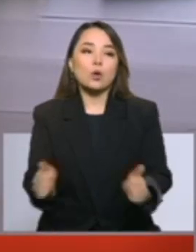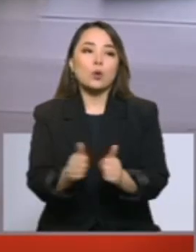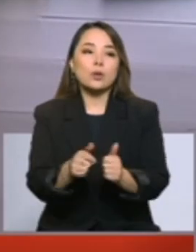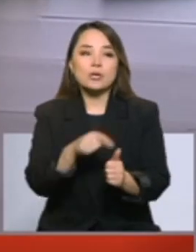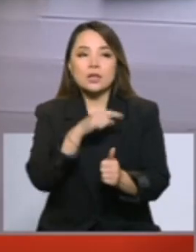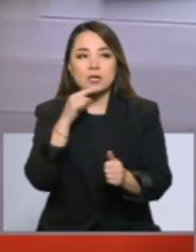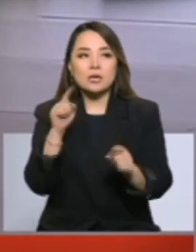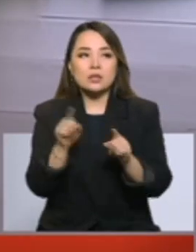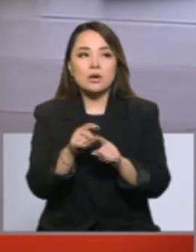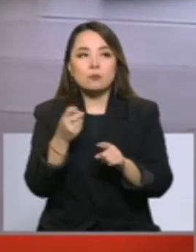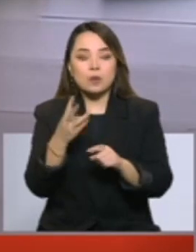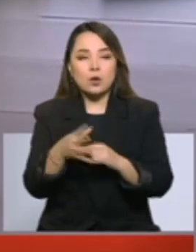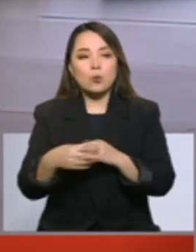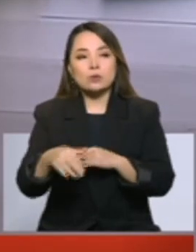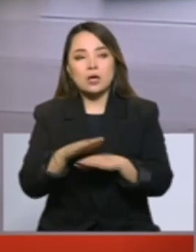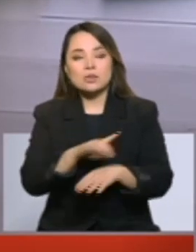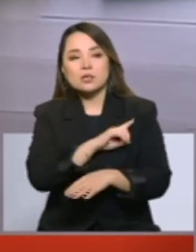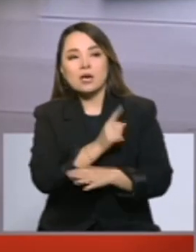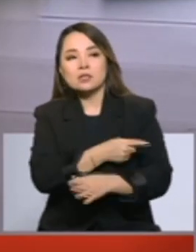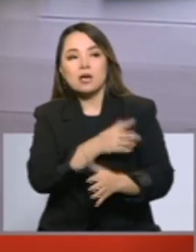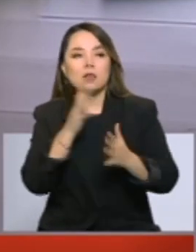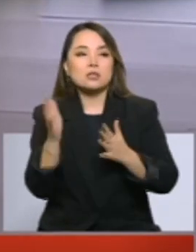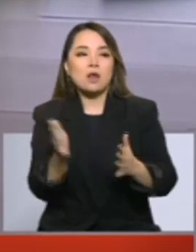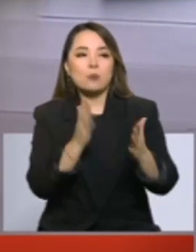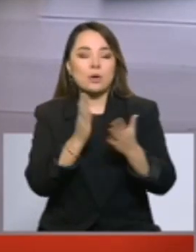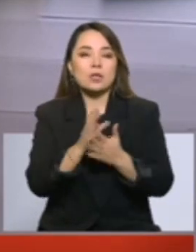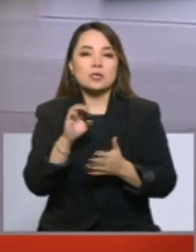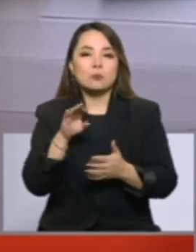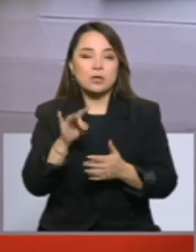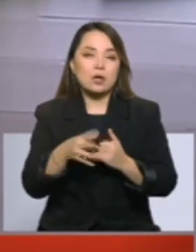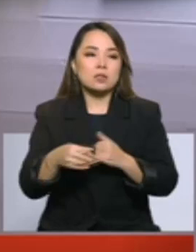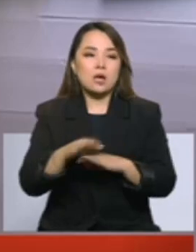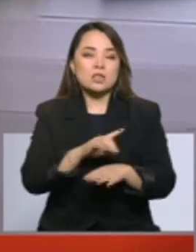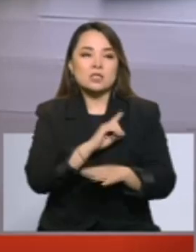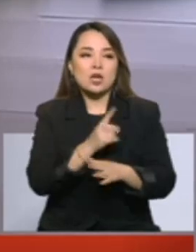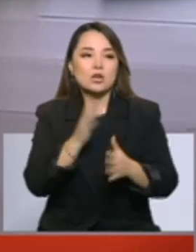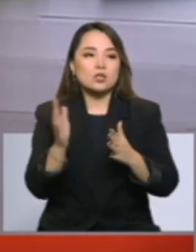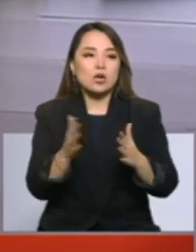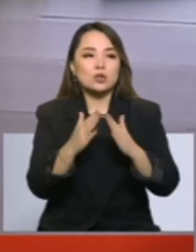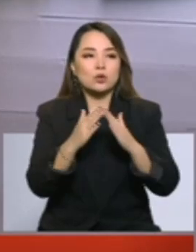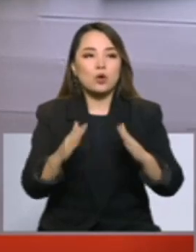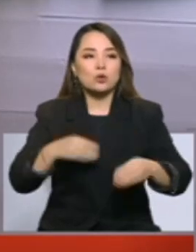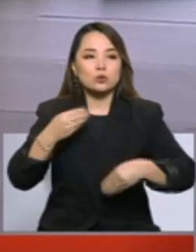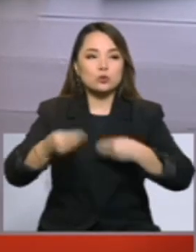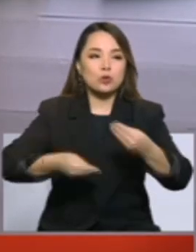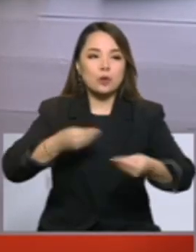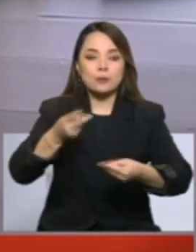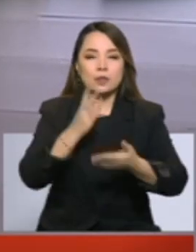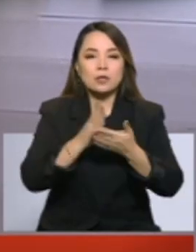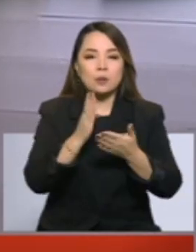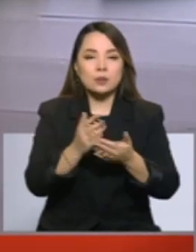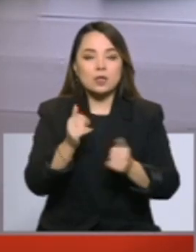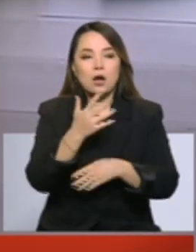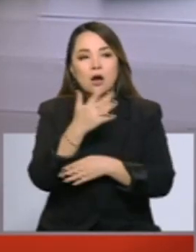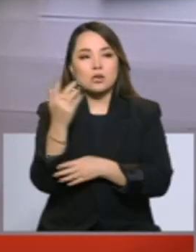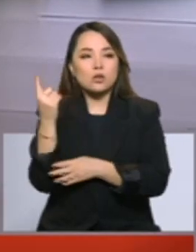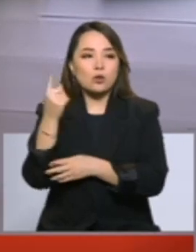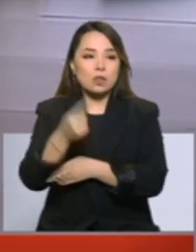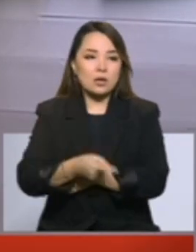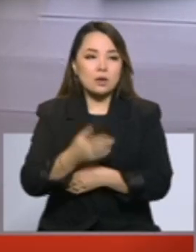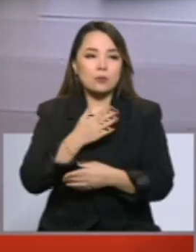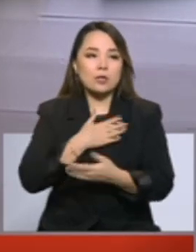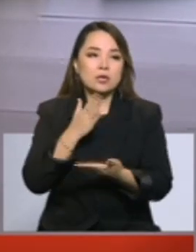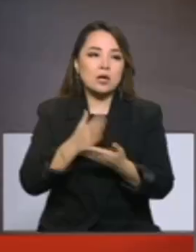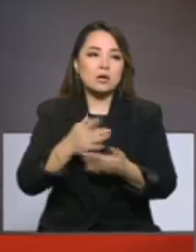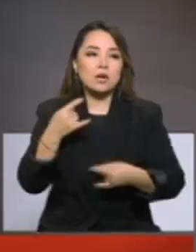Көршілес Ресейдің де бірнеше өңірінде қатты дауыл болды. Сібір аумағында жел үйлердің шатырларын жұлып алып, ағаштарды құлатты. Бізбен